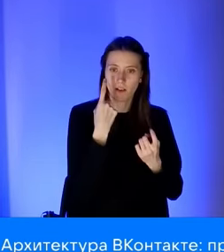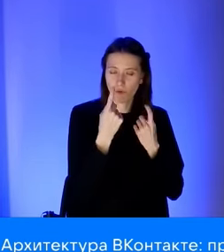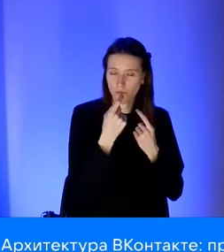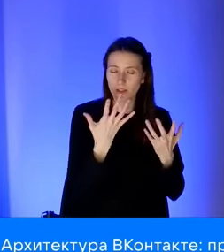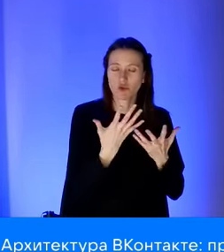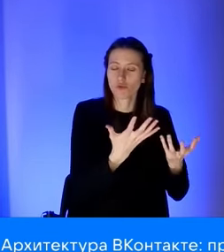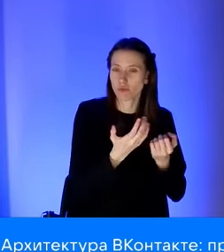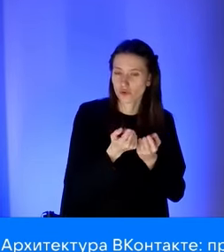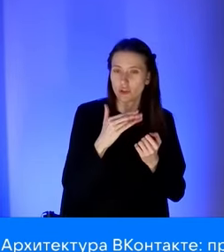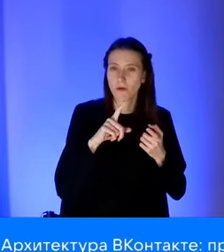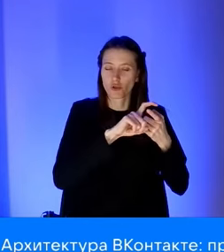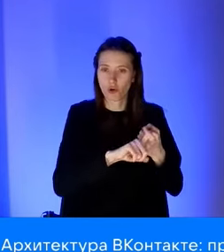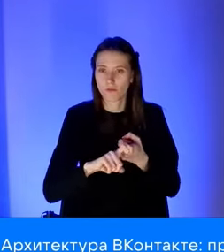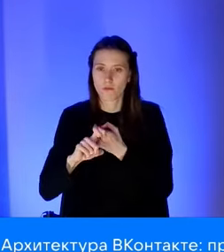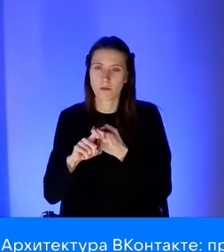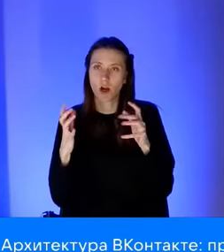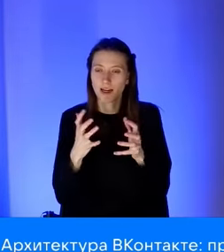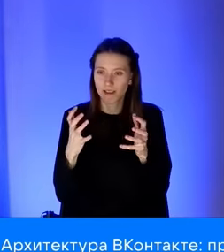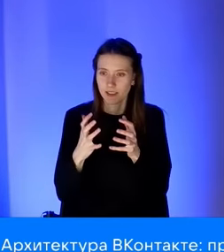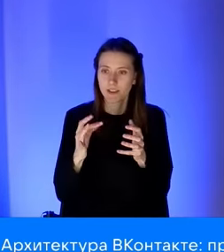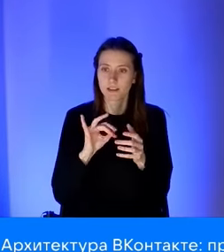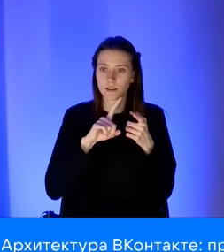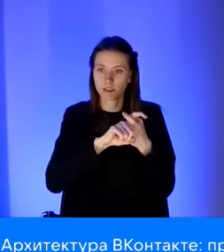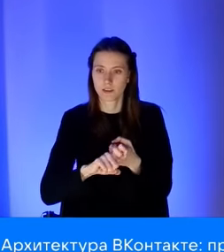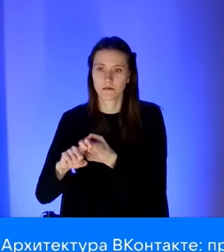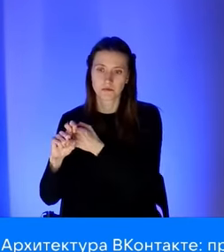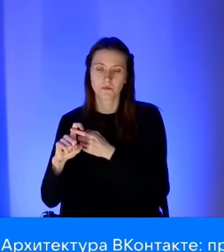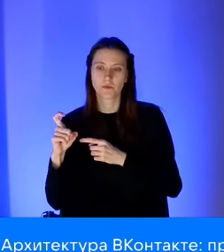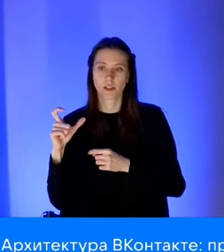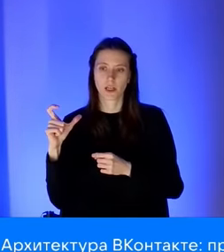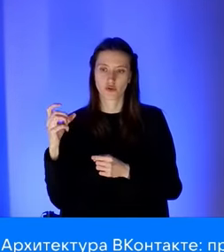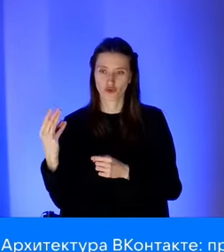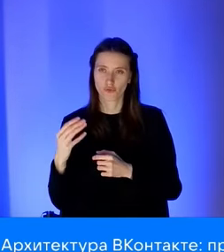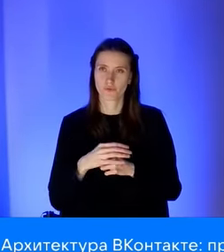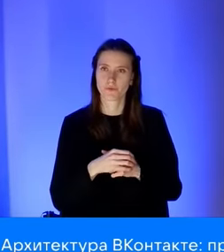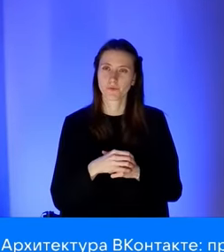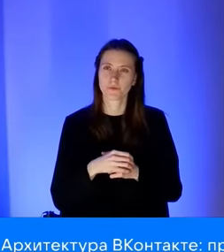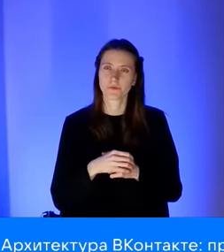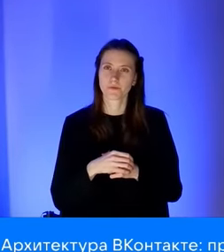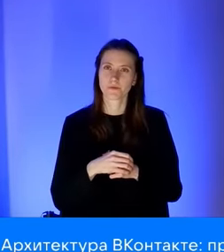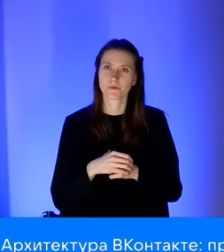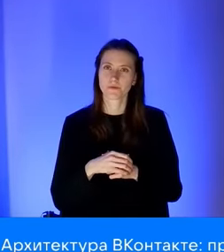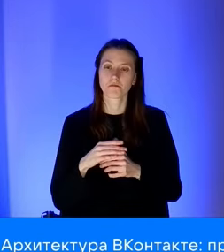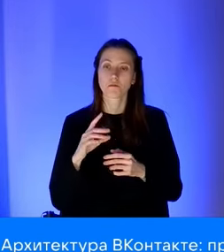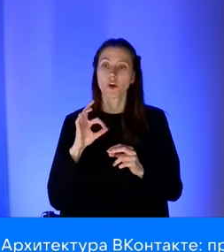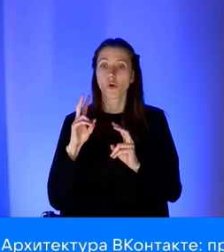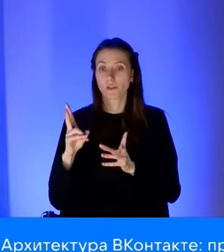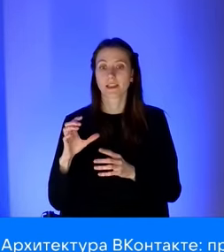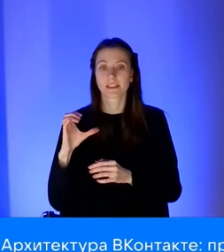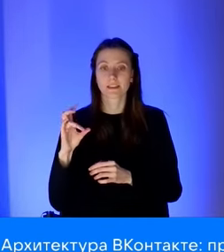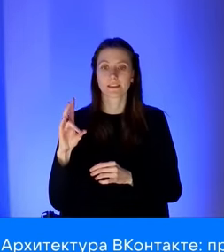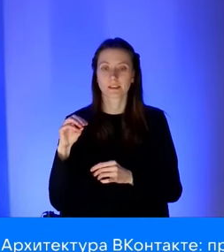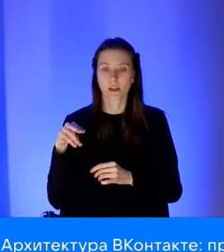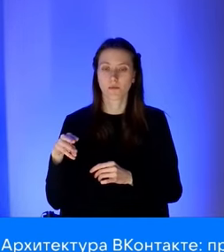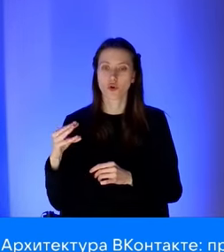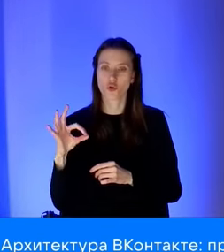такая блокчейна данные привязаны последовательно Окей сшт ну спш - это некоторая